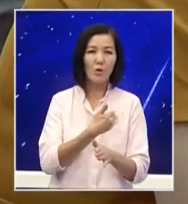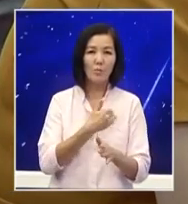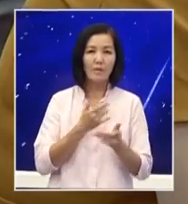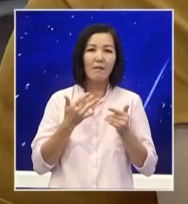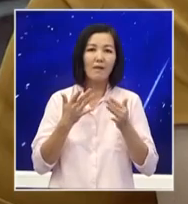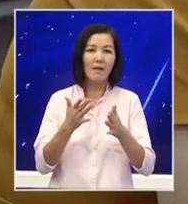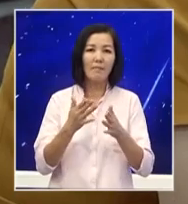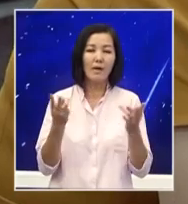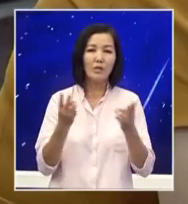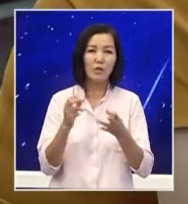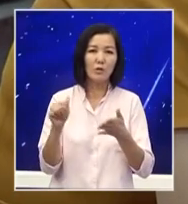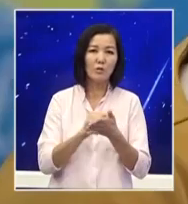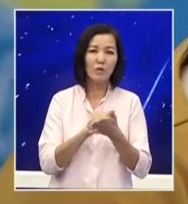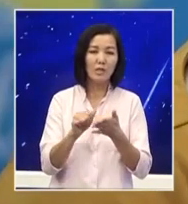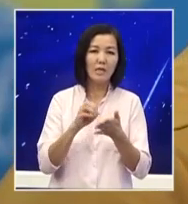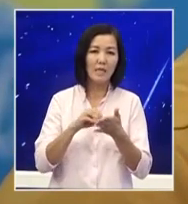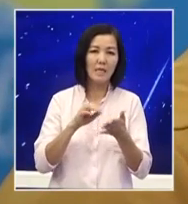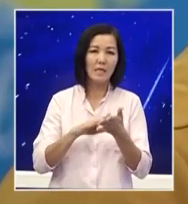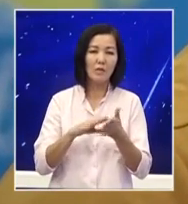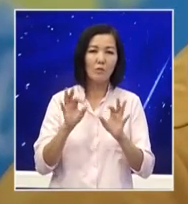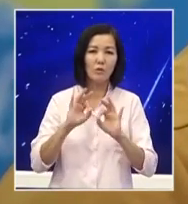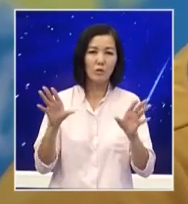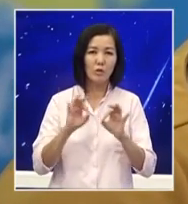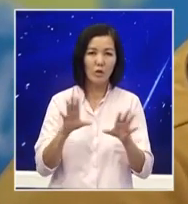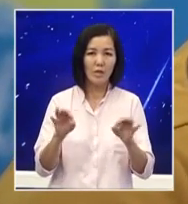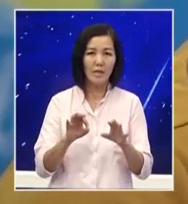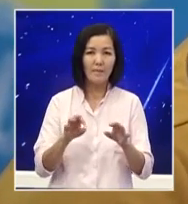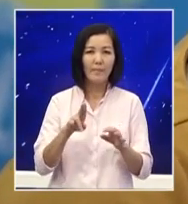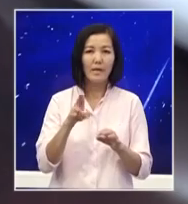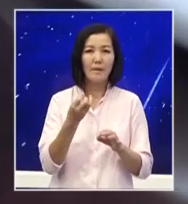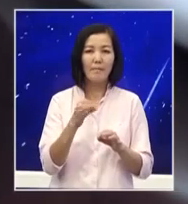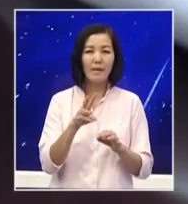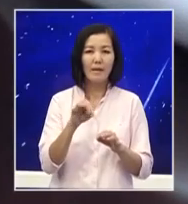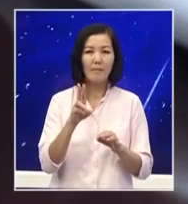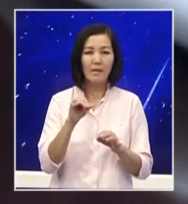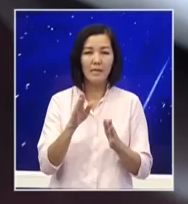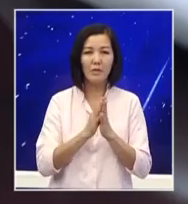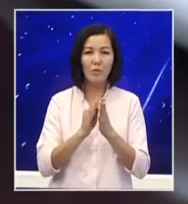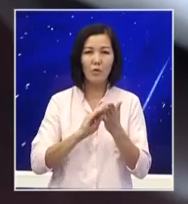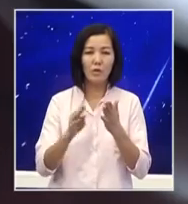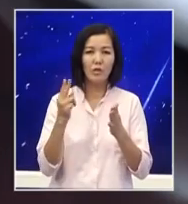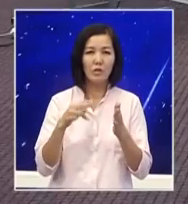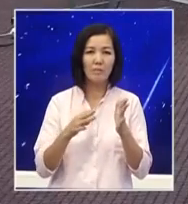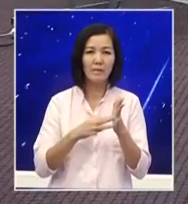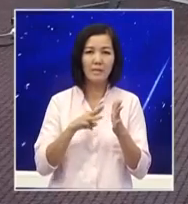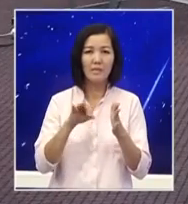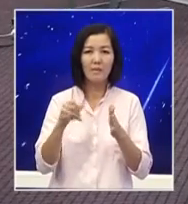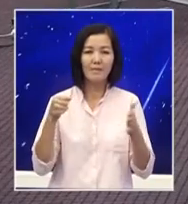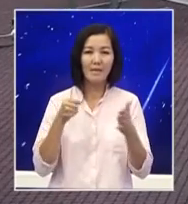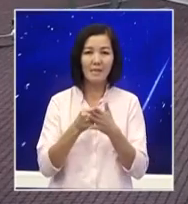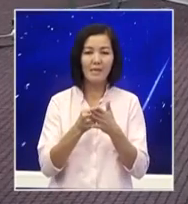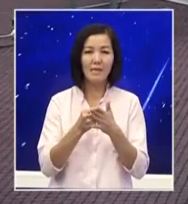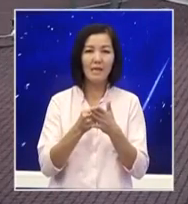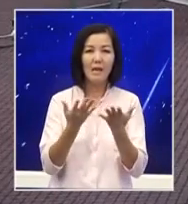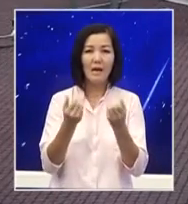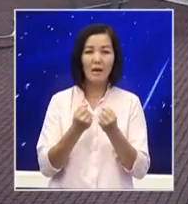қойылған талап шарттар, қажетті құжаттарды тіркеу турасында түсіндірілді. Айта кетейік, праймеризге өтініштер 28 тамызға дейін қабылданады.